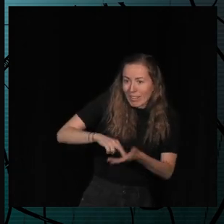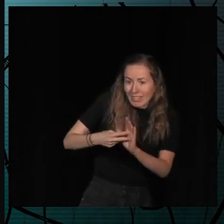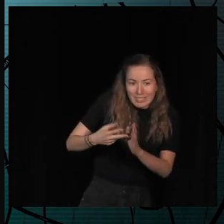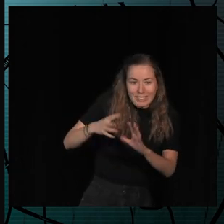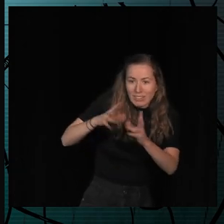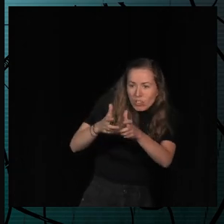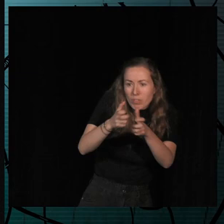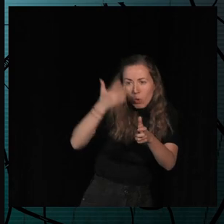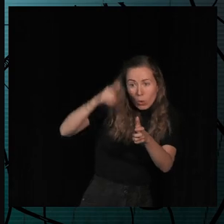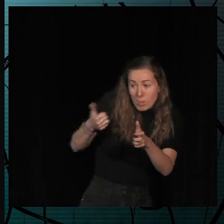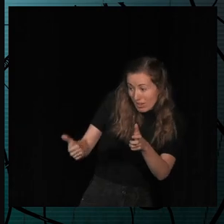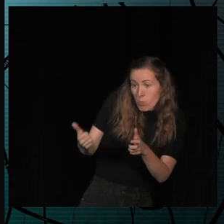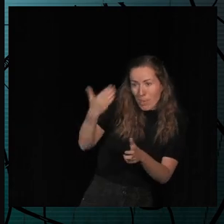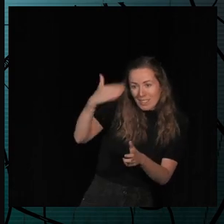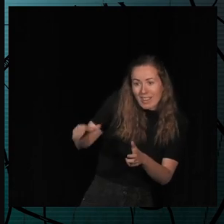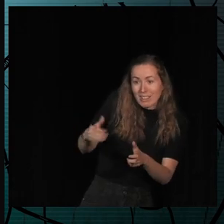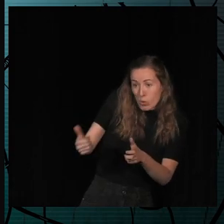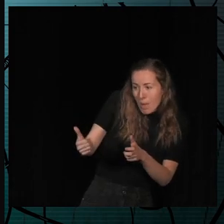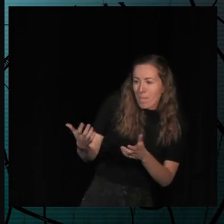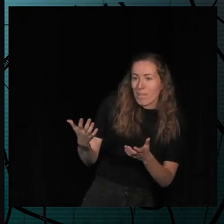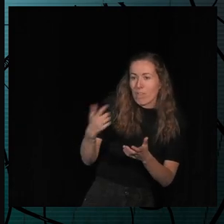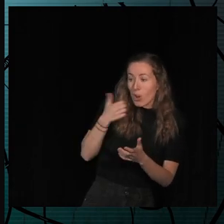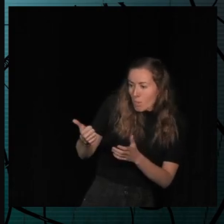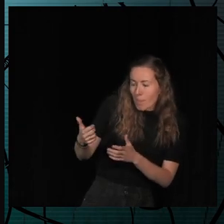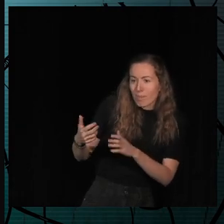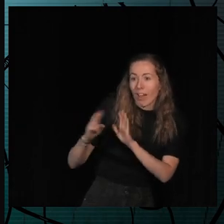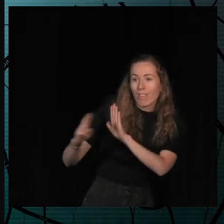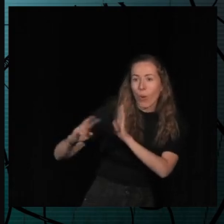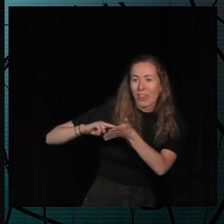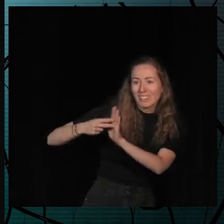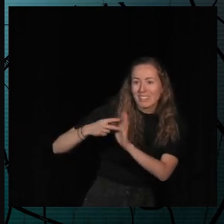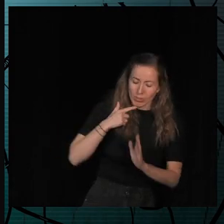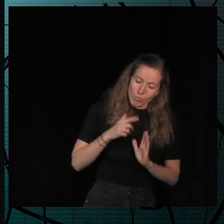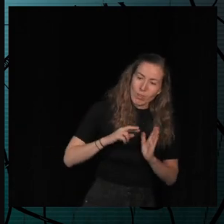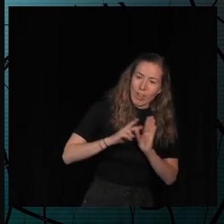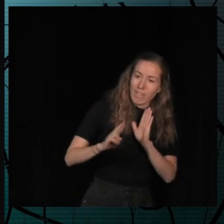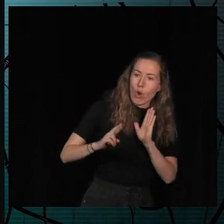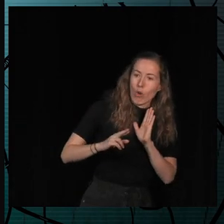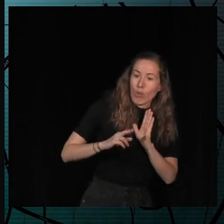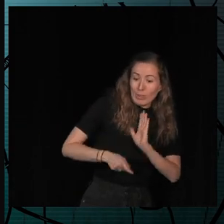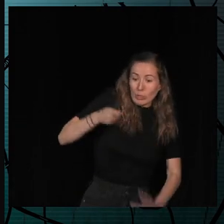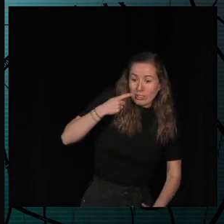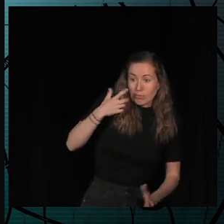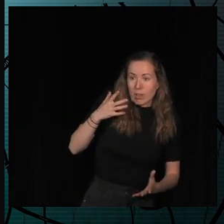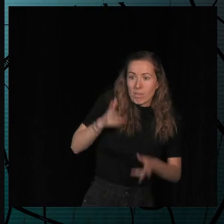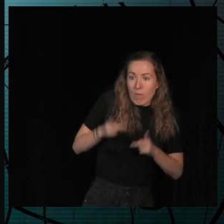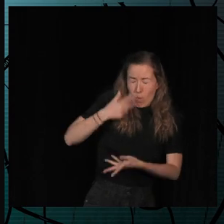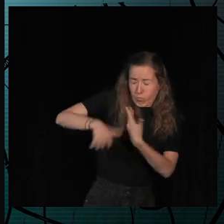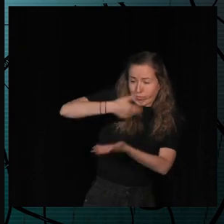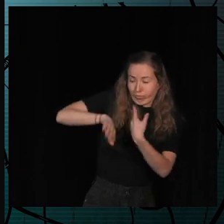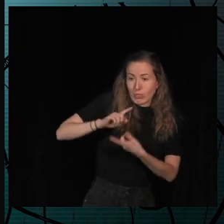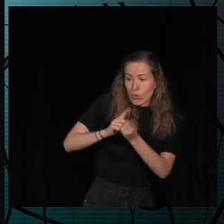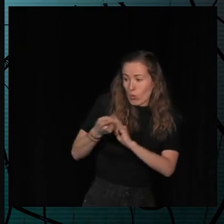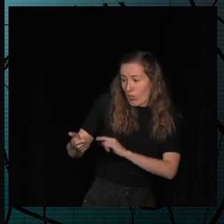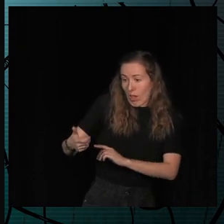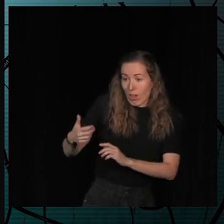référent euh euh technique et surtout pas éducatif mais du coup en fait on en profite des fois pour tout mélanger et l'enfant devient le